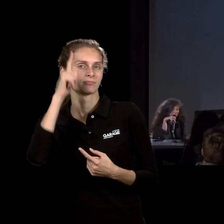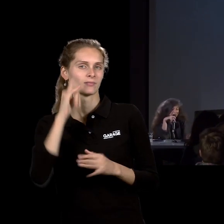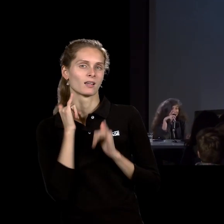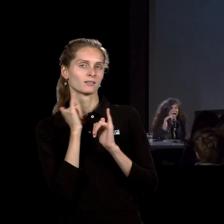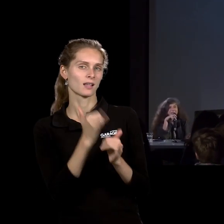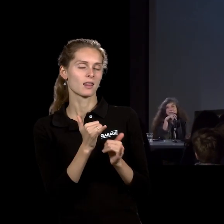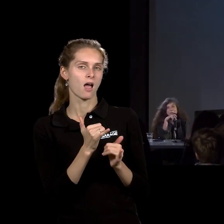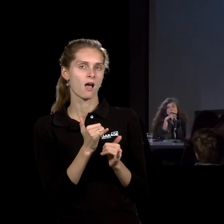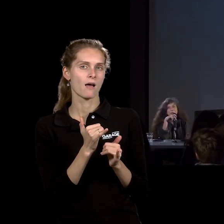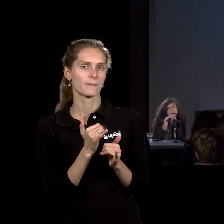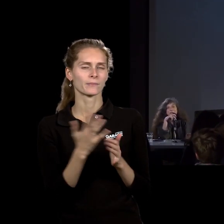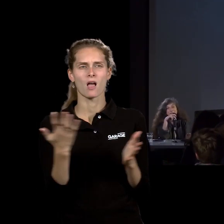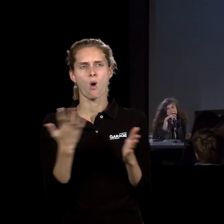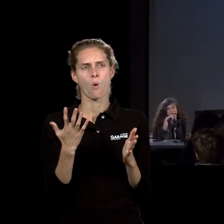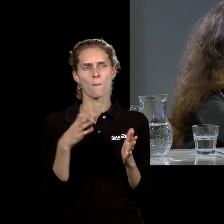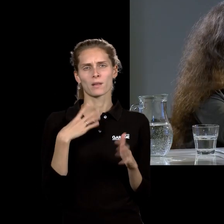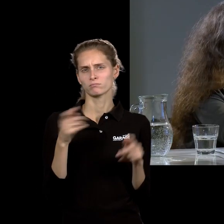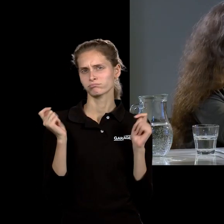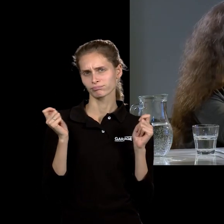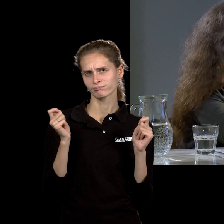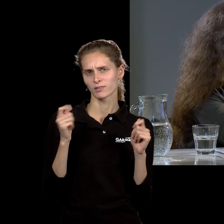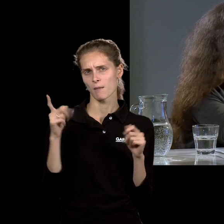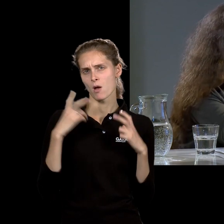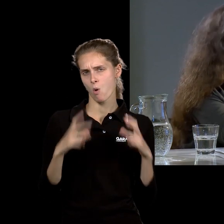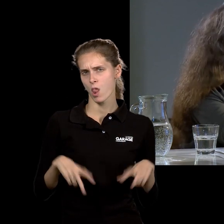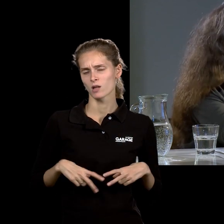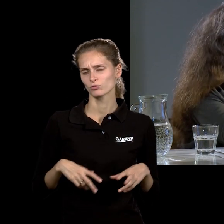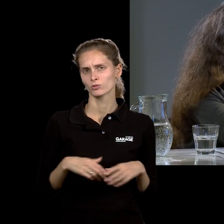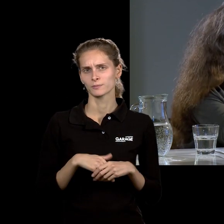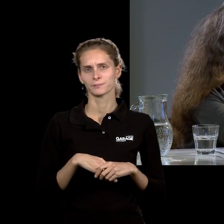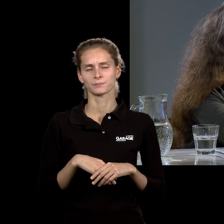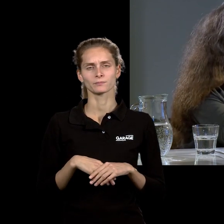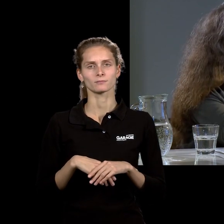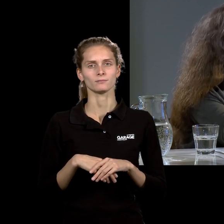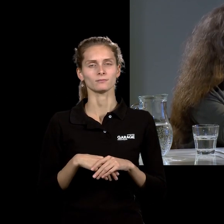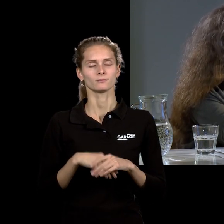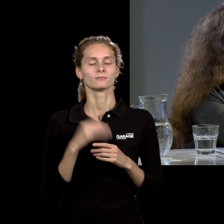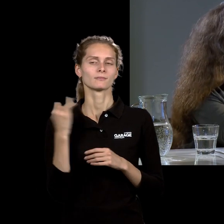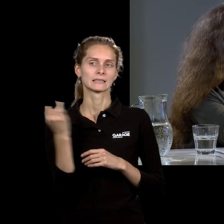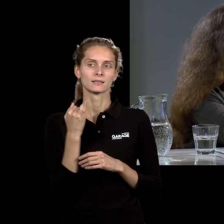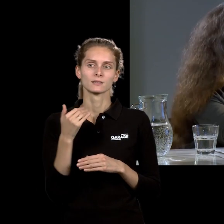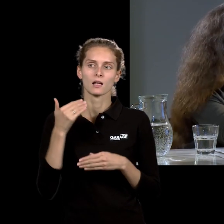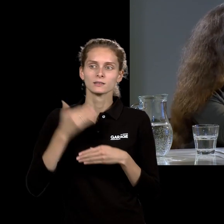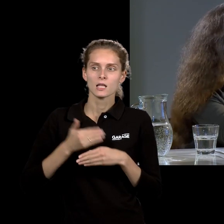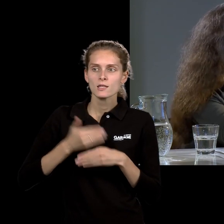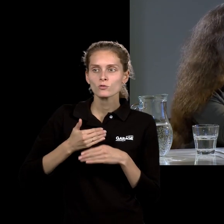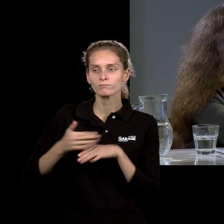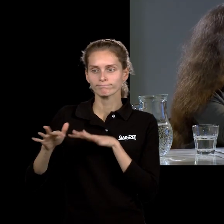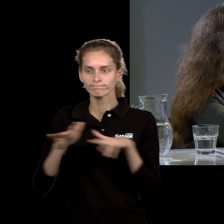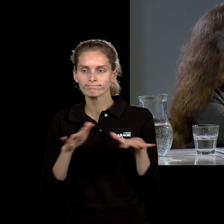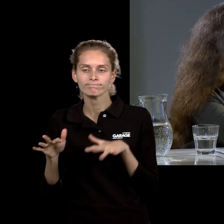одной из там, какой-то вечеринки в этом самом колледже, ну, который его интерес к сценическим действиям